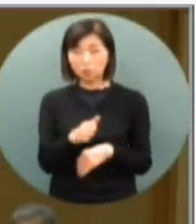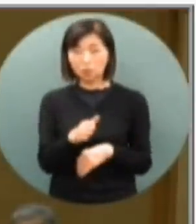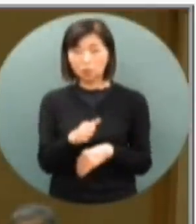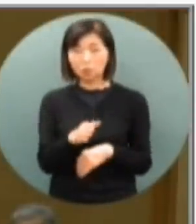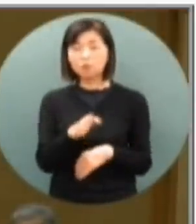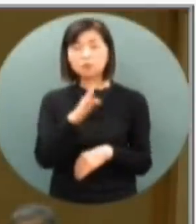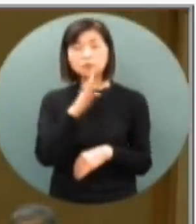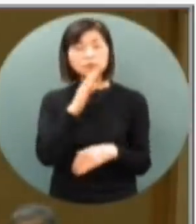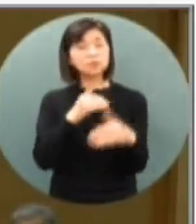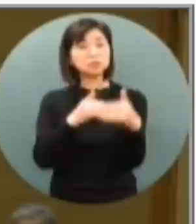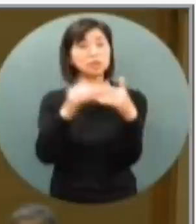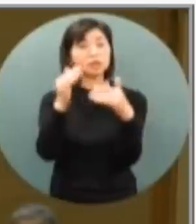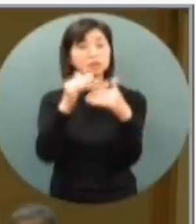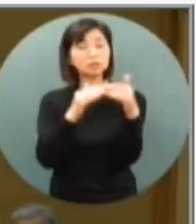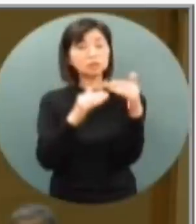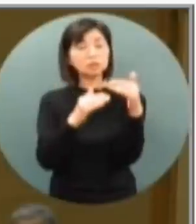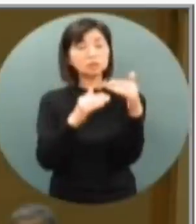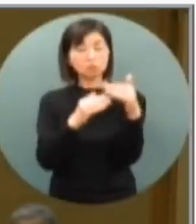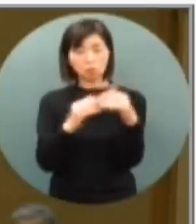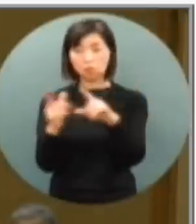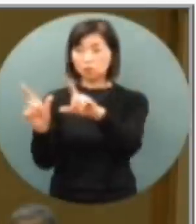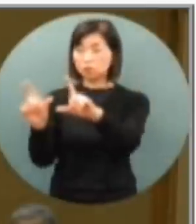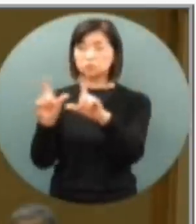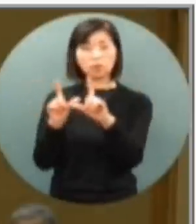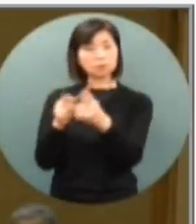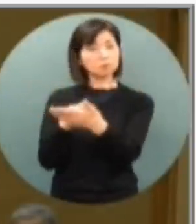示していただければというふうに思います。